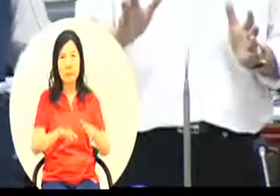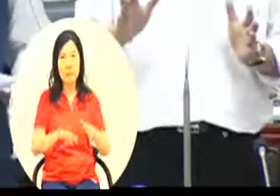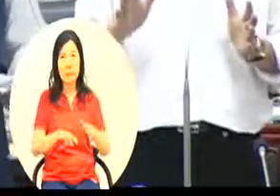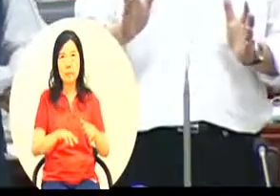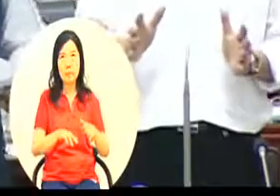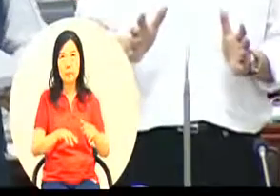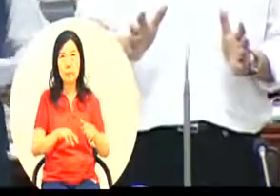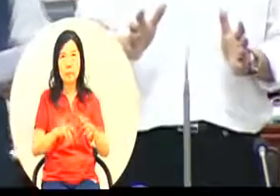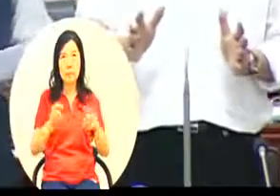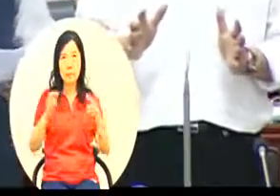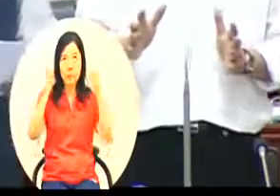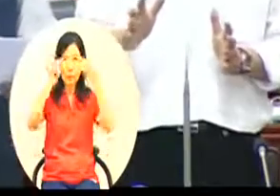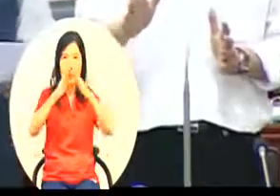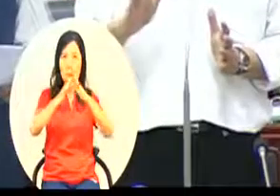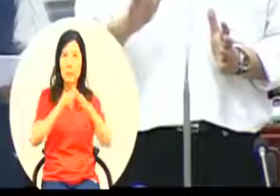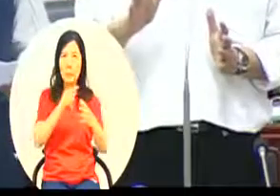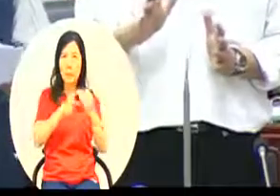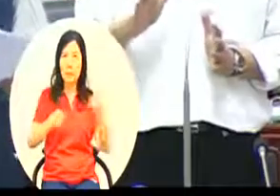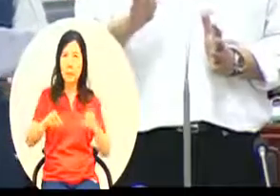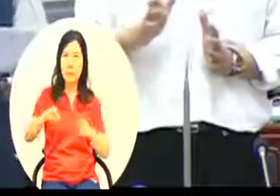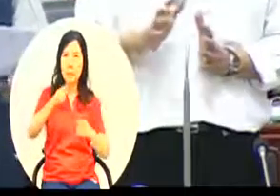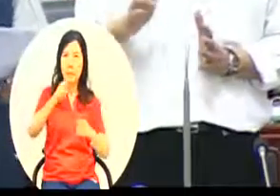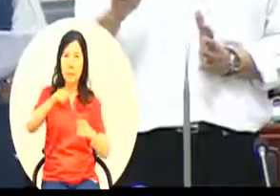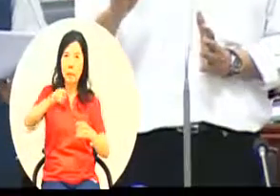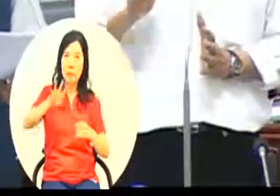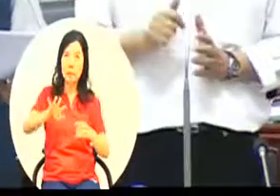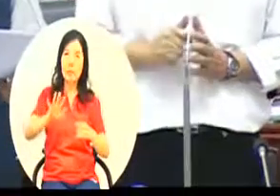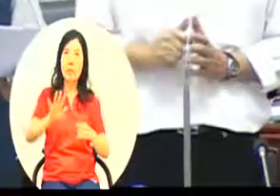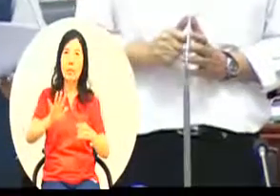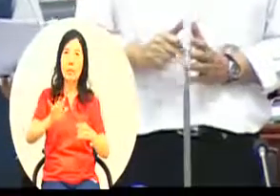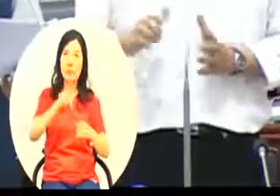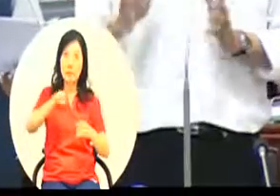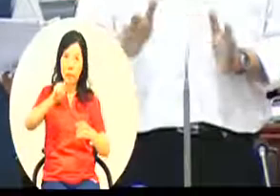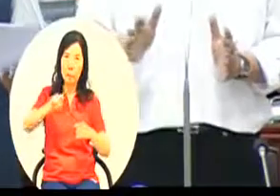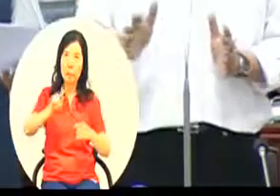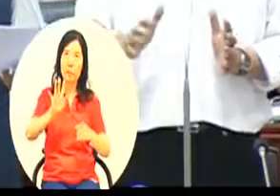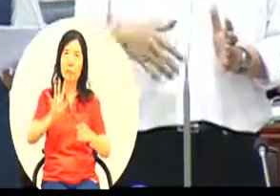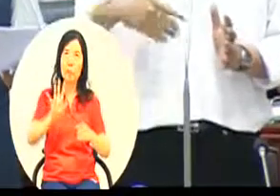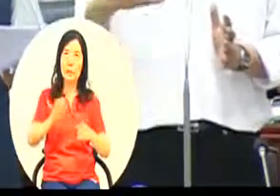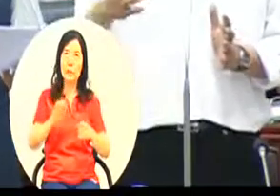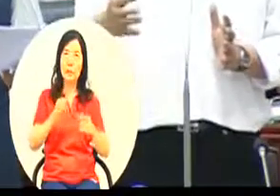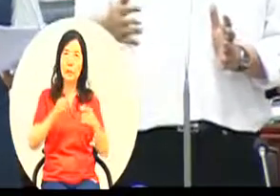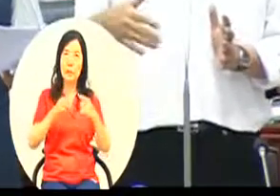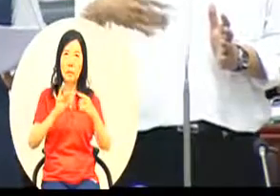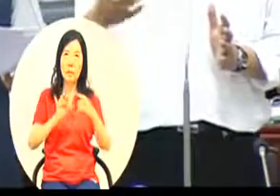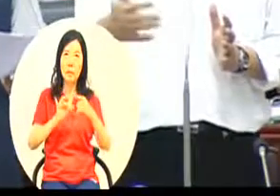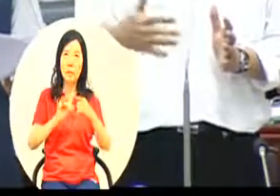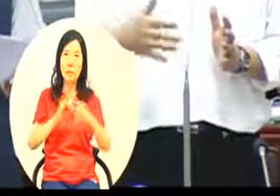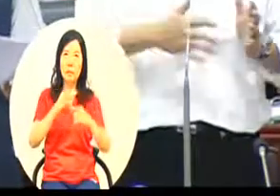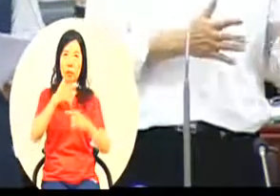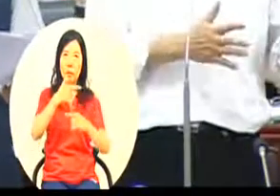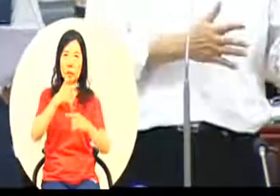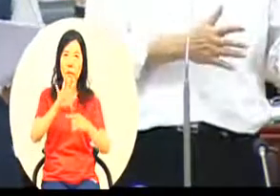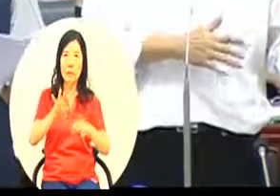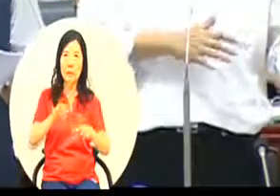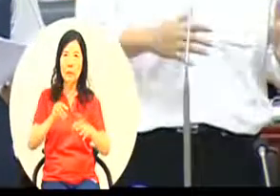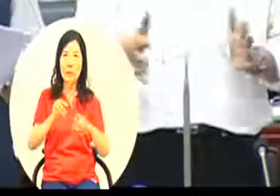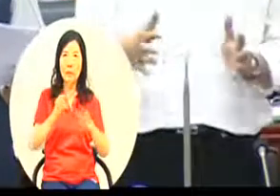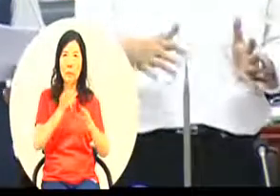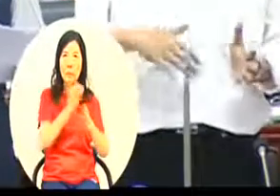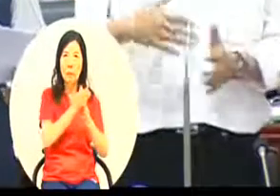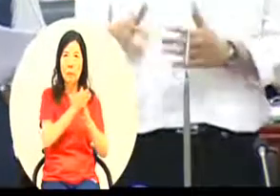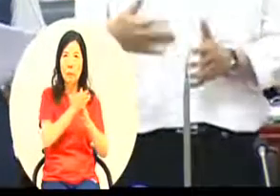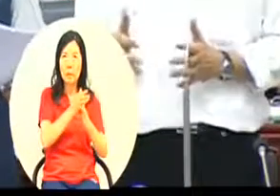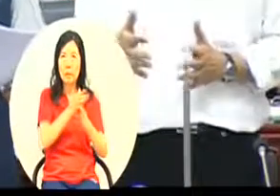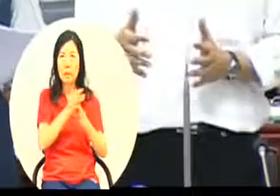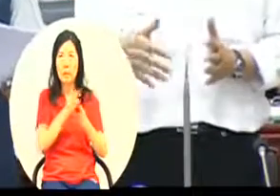面将近1000辆左右已经达到36%，还不够，因为每车子进来以后，过去的车子要等